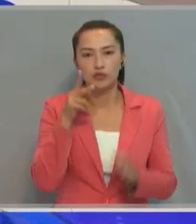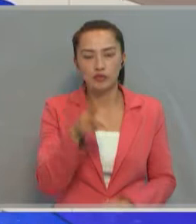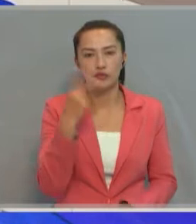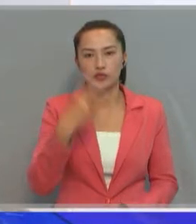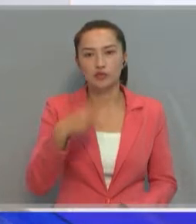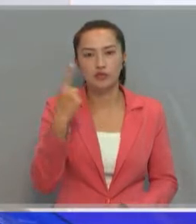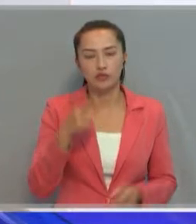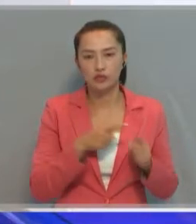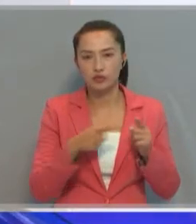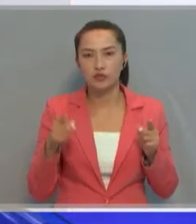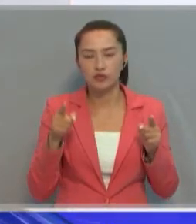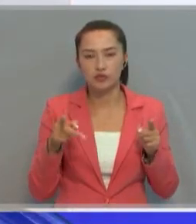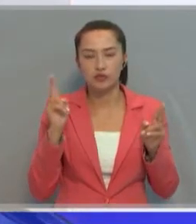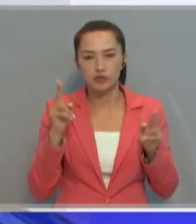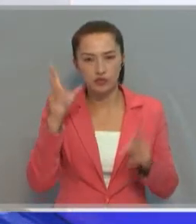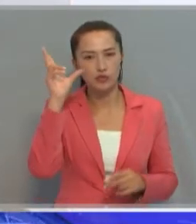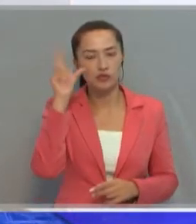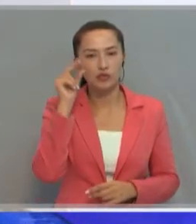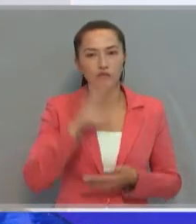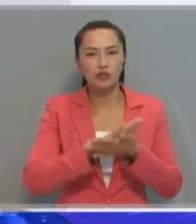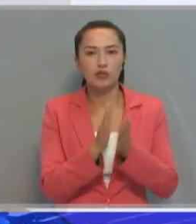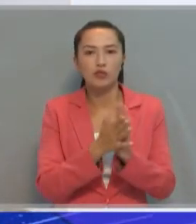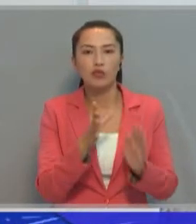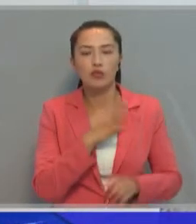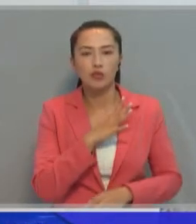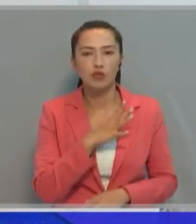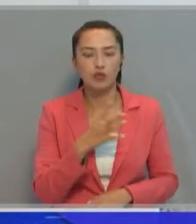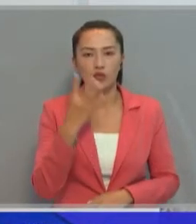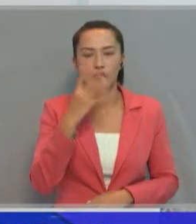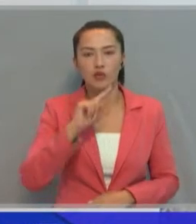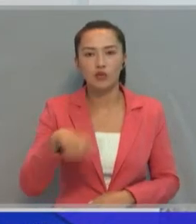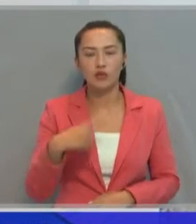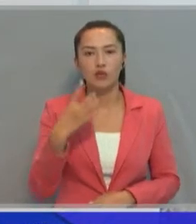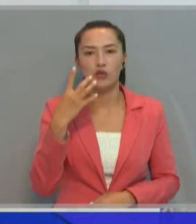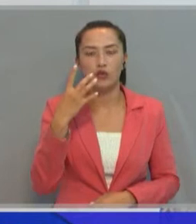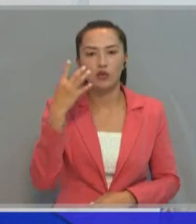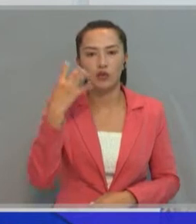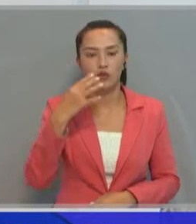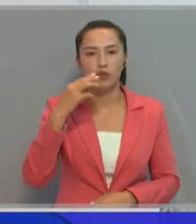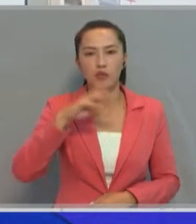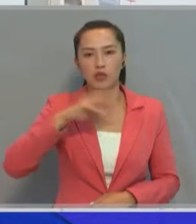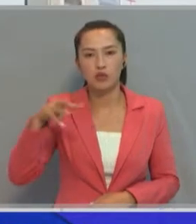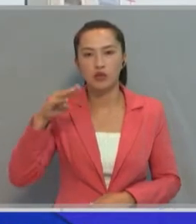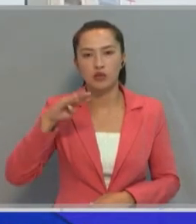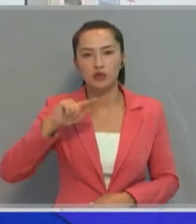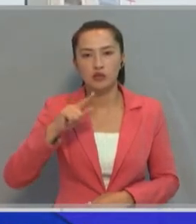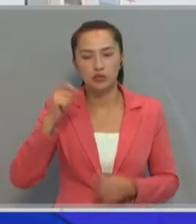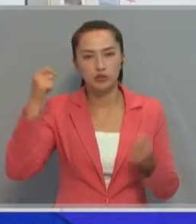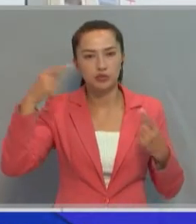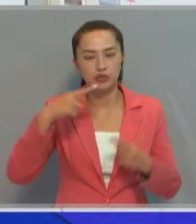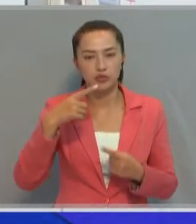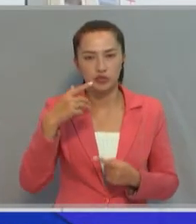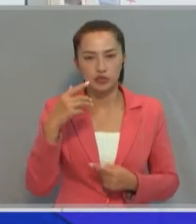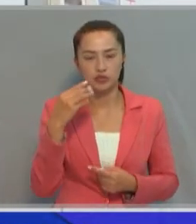2019-2021 жылдардың аралығына жоспарланған. Жобаның жалпы құны 4,16 миллиард теңгені құрайды. Қосалқы станция заман талабына сай